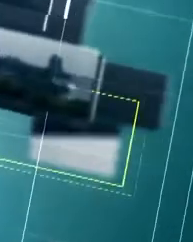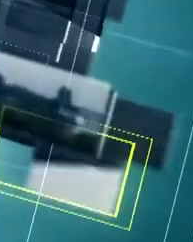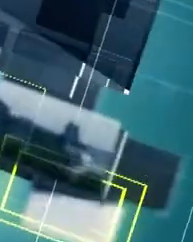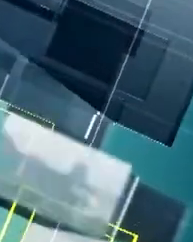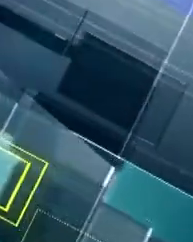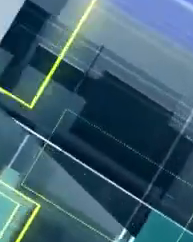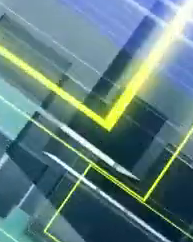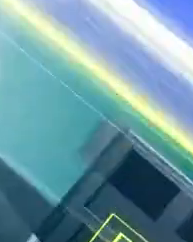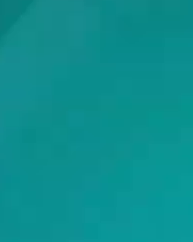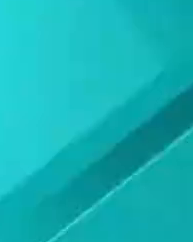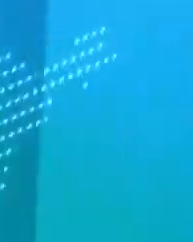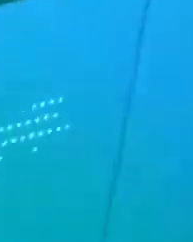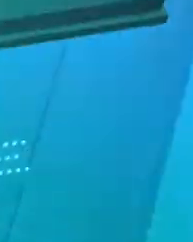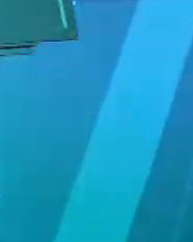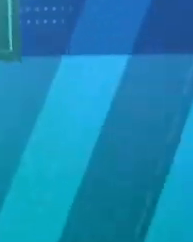Музика